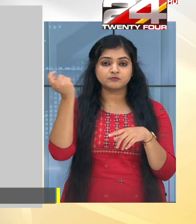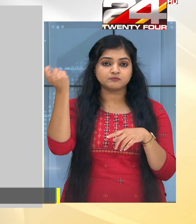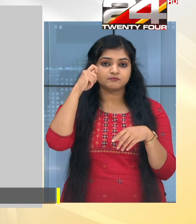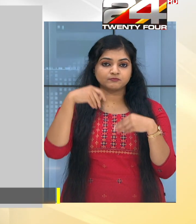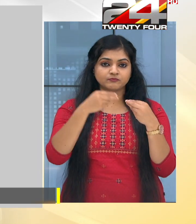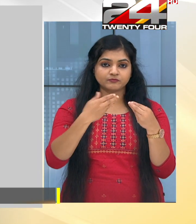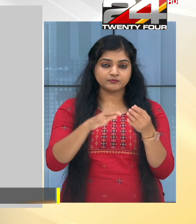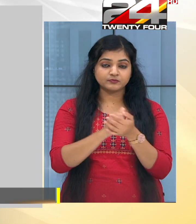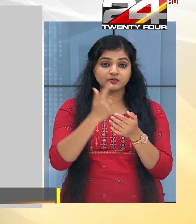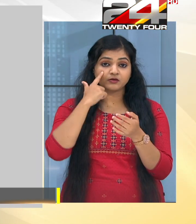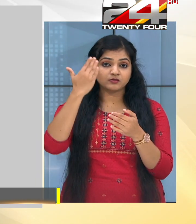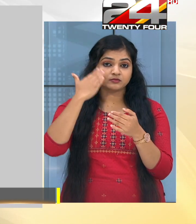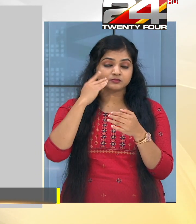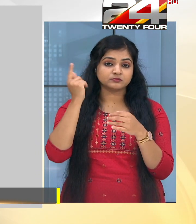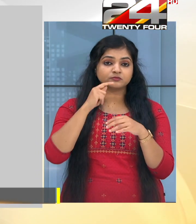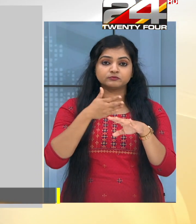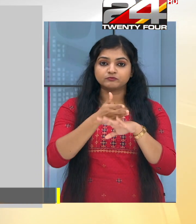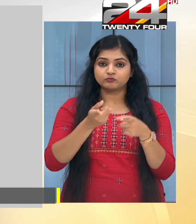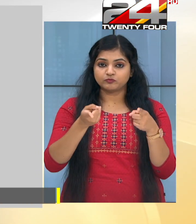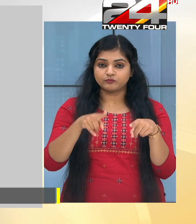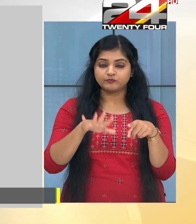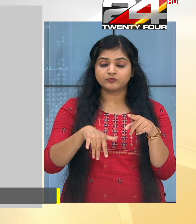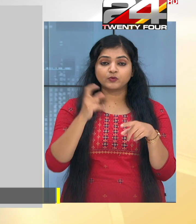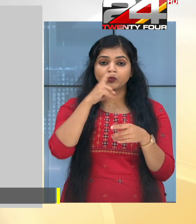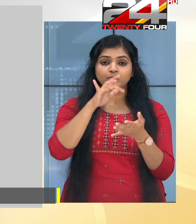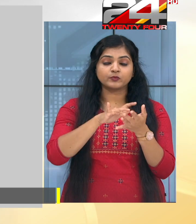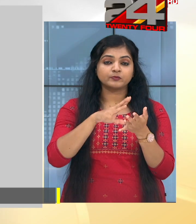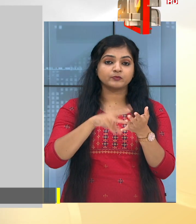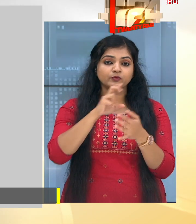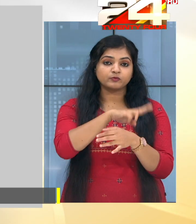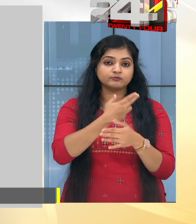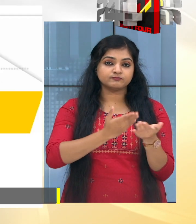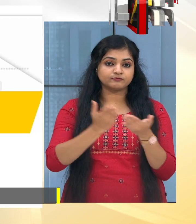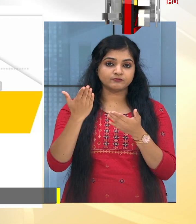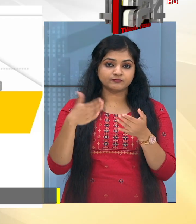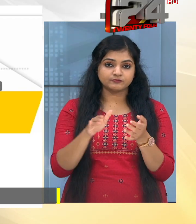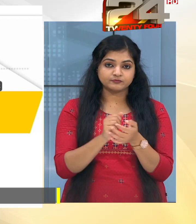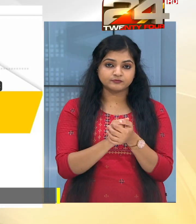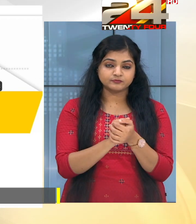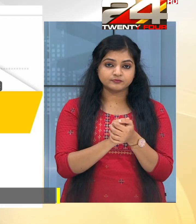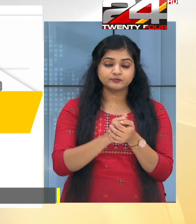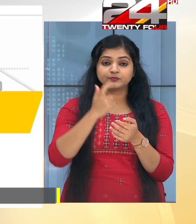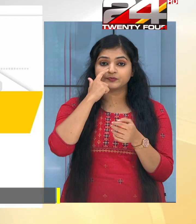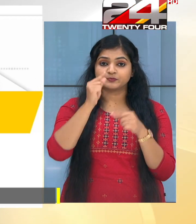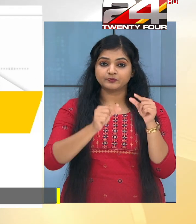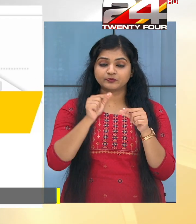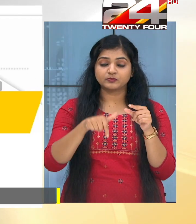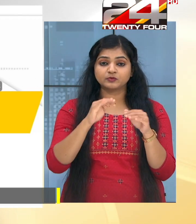തലയ്ക്കടിക്കുകയായിരുന്നു. കണ്ണിന് തൊട്ടു താഴെയായി പരിക്കേറ്റ ദേവദാസിനെ കോഴിക്കോട് മെഡിക്കൽ കോളേജിൽ പ്രവേശിപ്പിച്ചു. സ്ത്രീകളും കുട്ടികളൊക്കെ